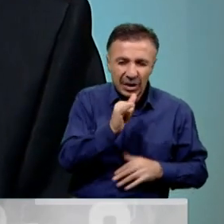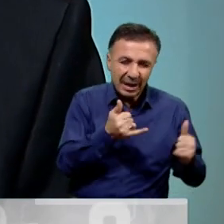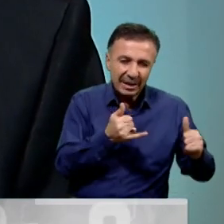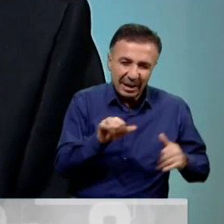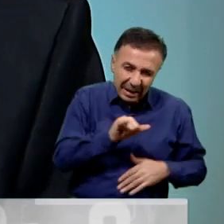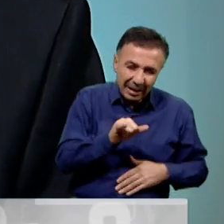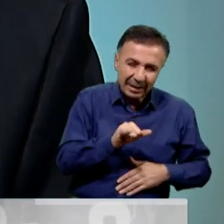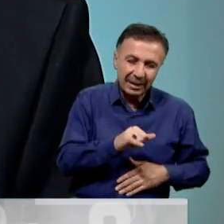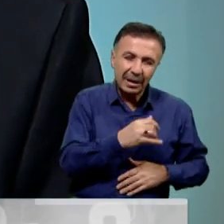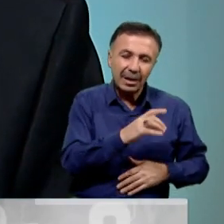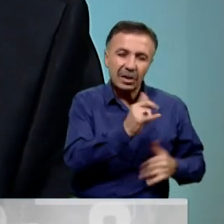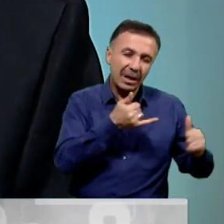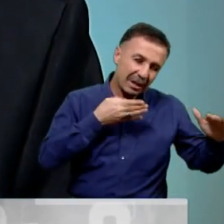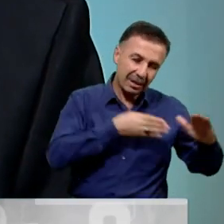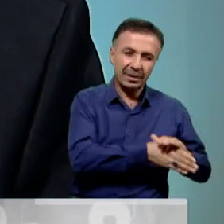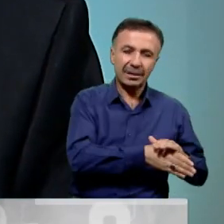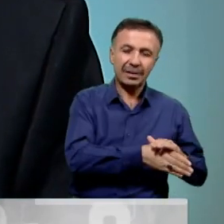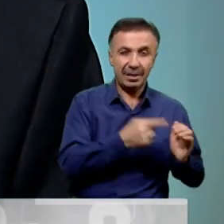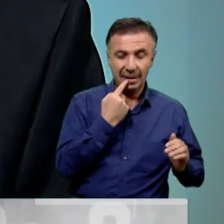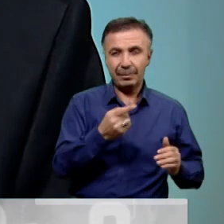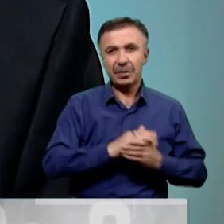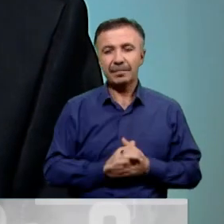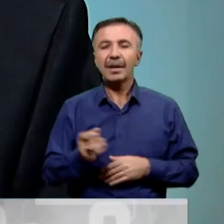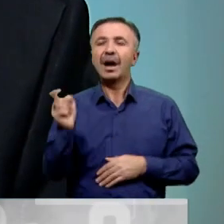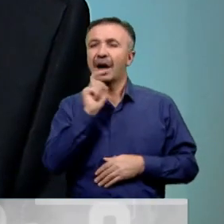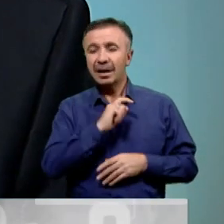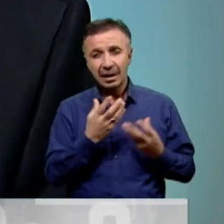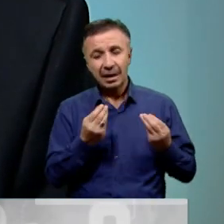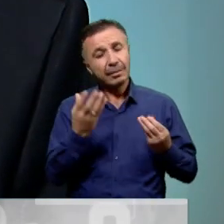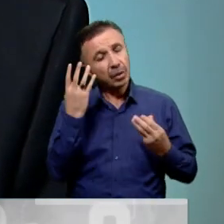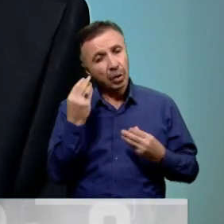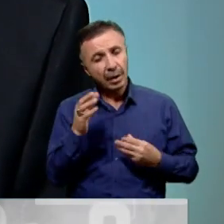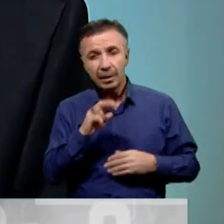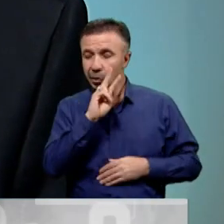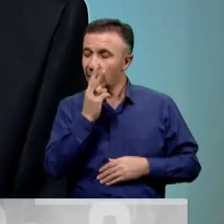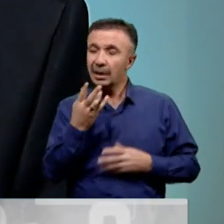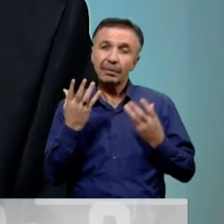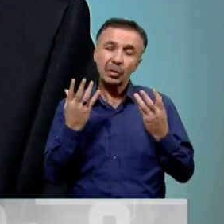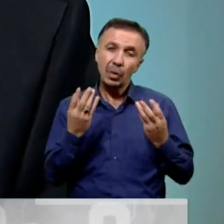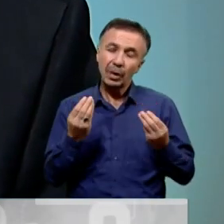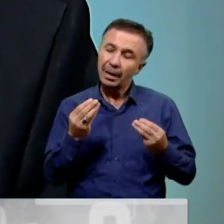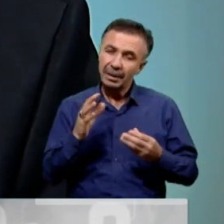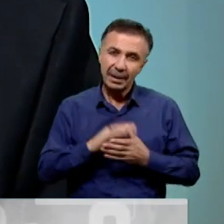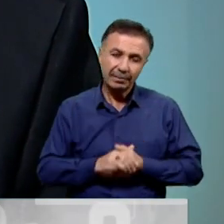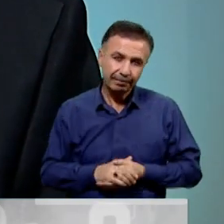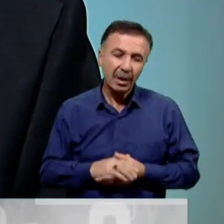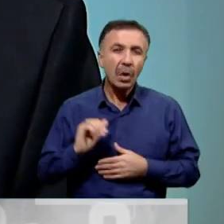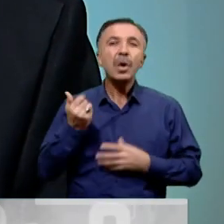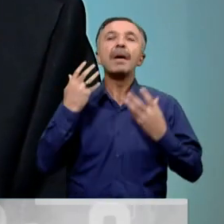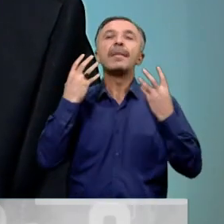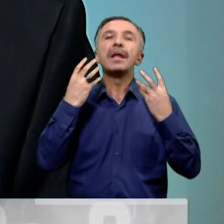olay önemli bir şeye ders veriyor. Yani hatalarımız olabilir, günahlarımız çok olabilir. Önemli